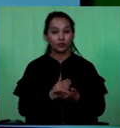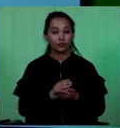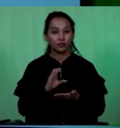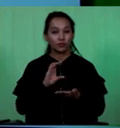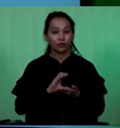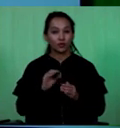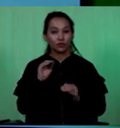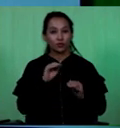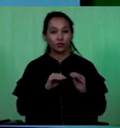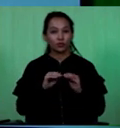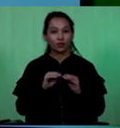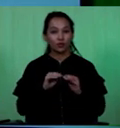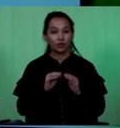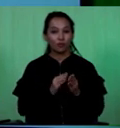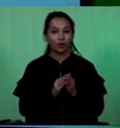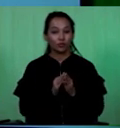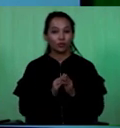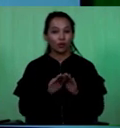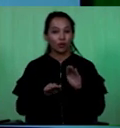tuzlangan bodringlar og'irligi.